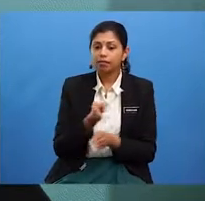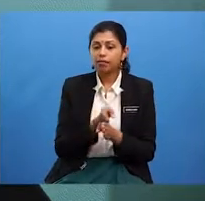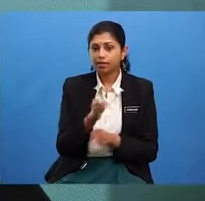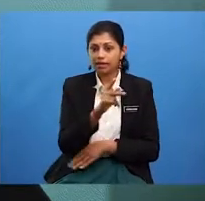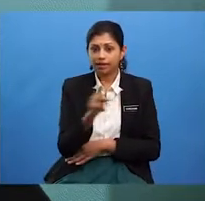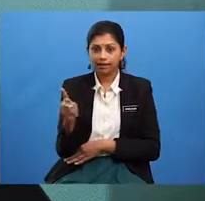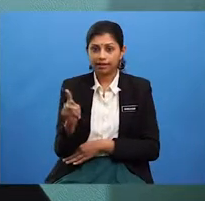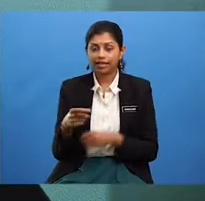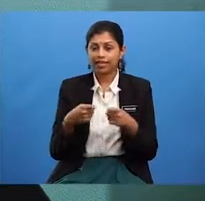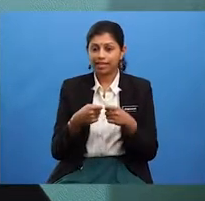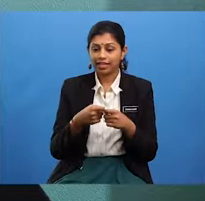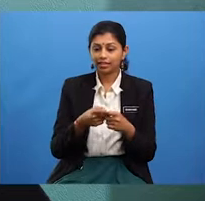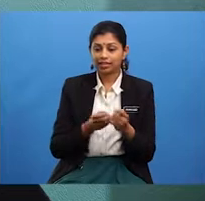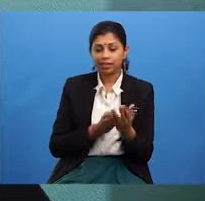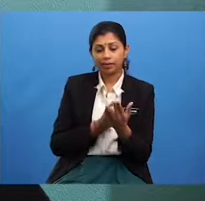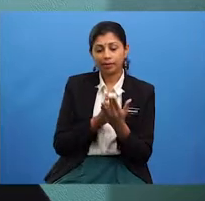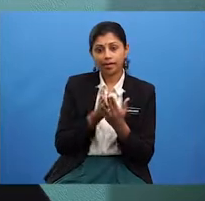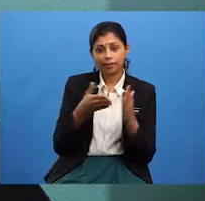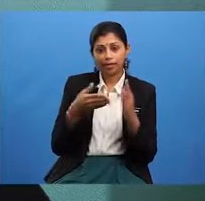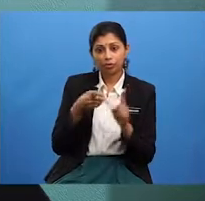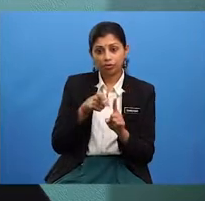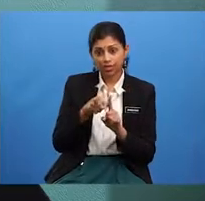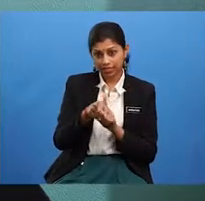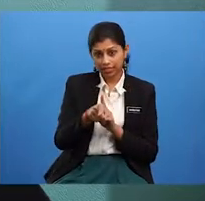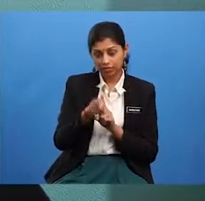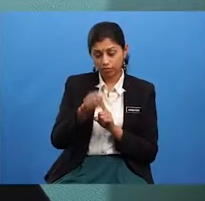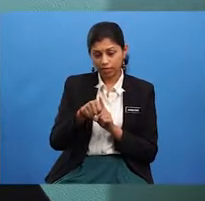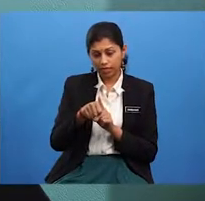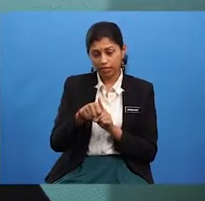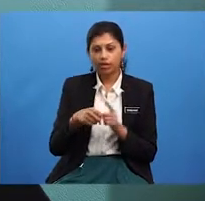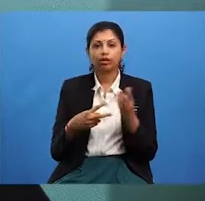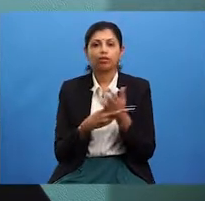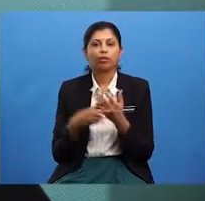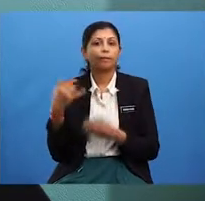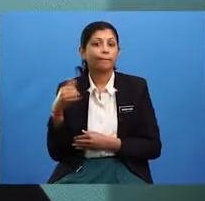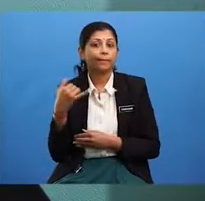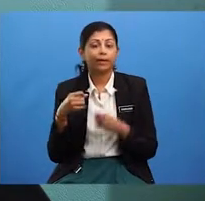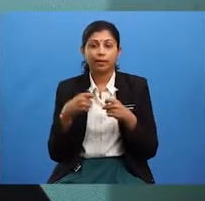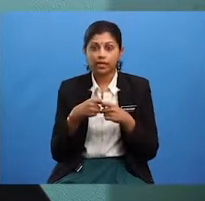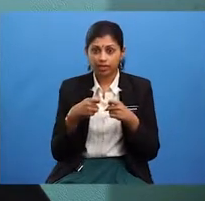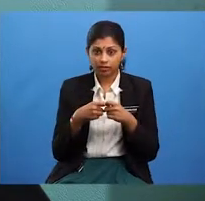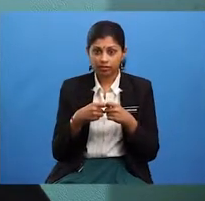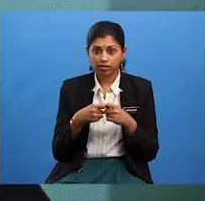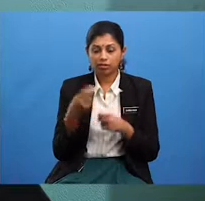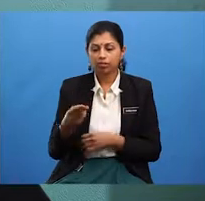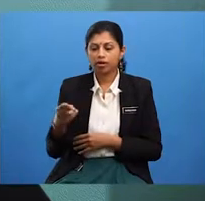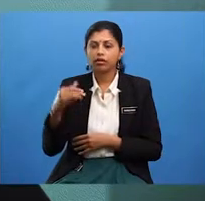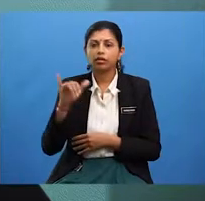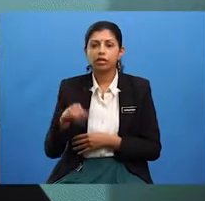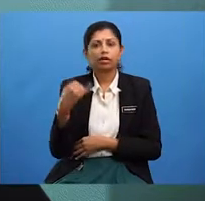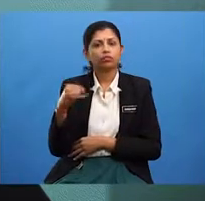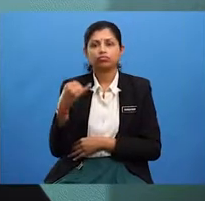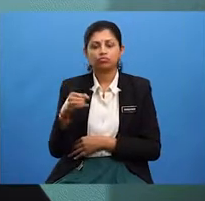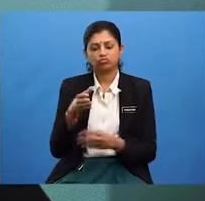membenarkan elektrik melaluinya. Manakala penebat elektrik adalah bahan yang tidak